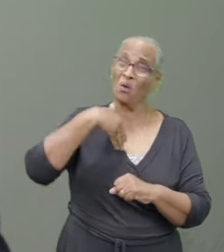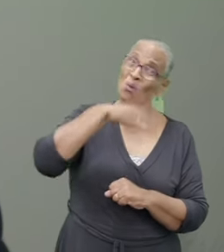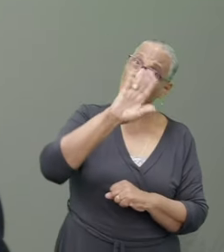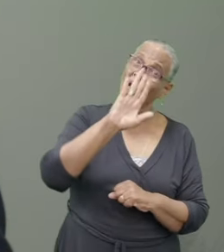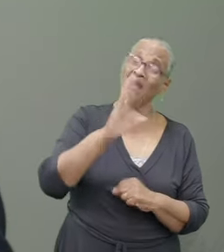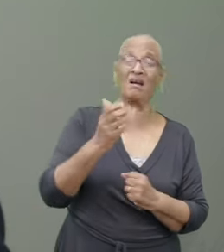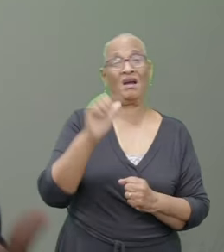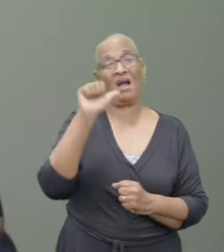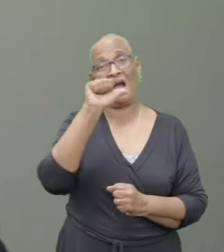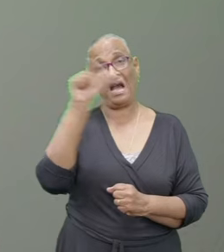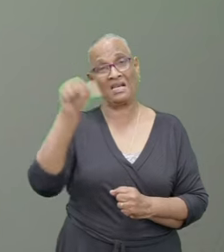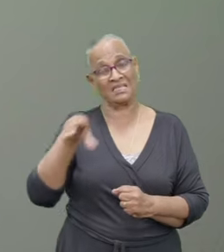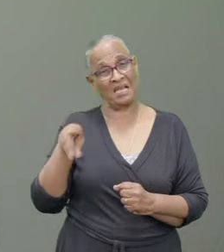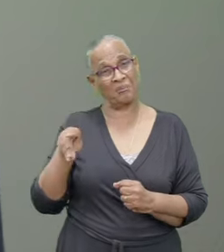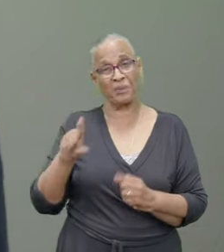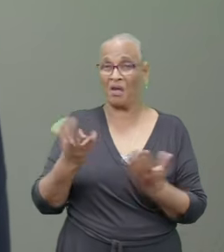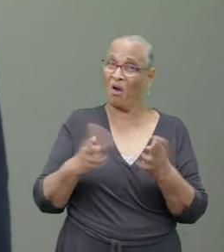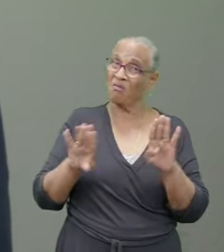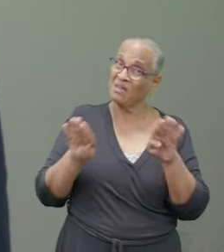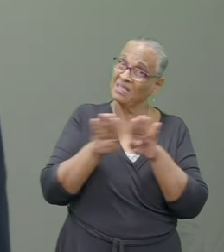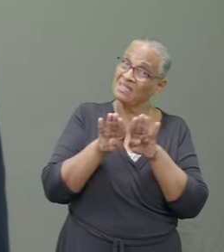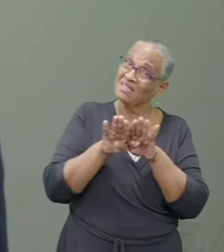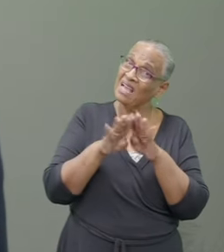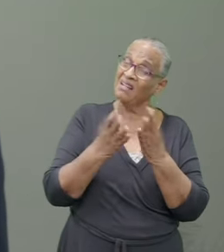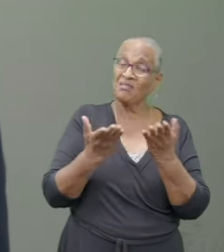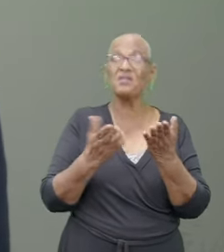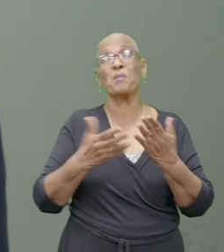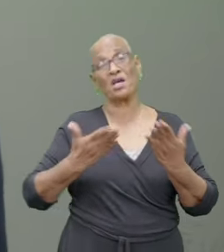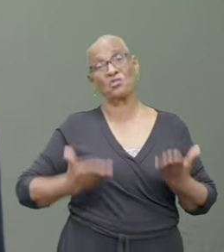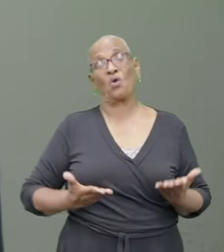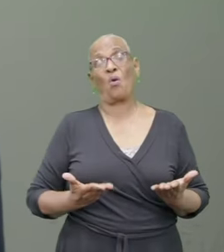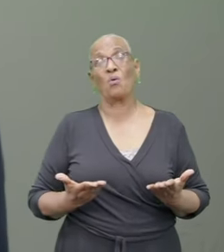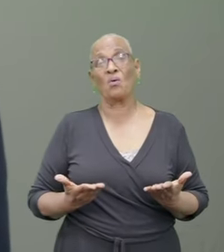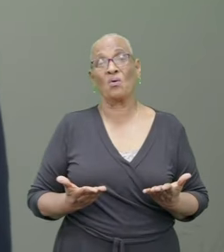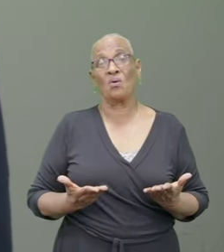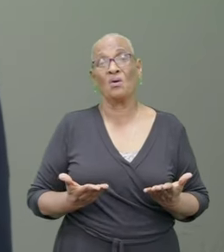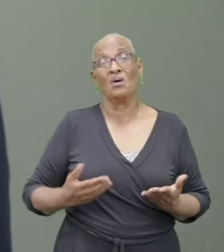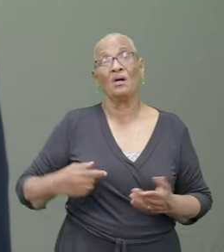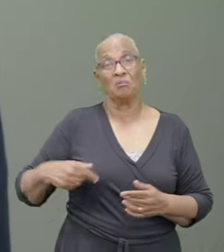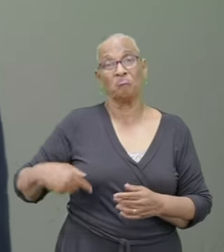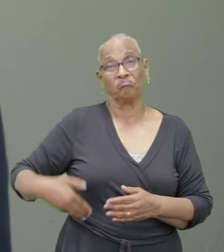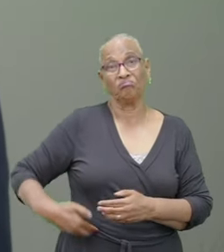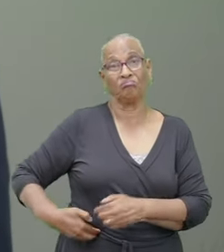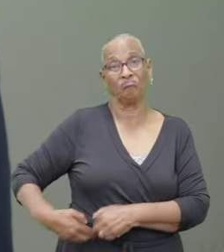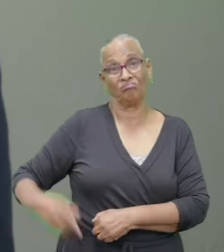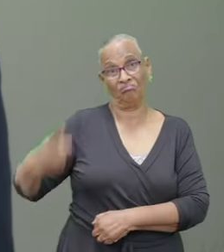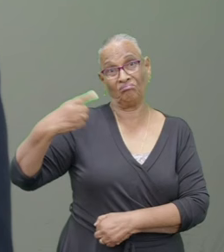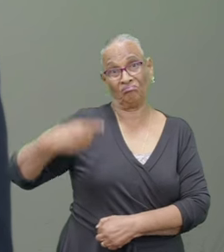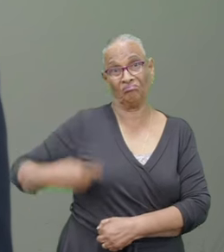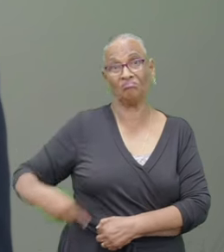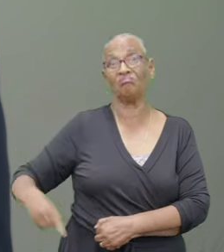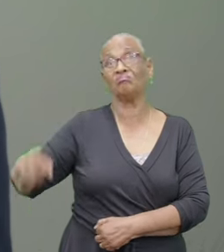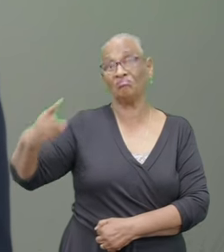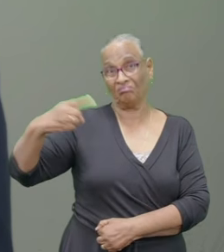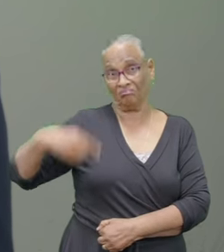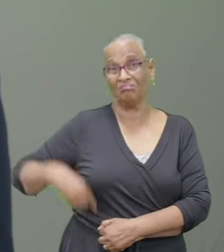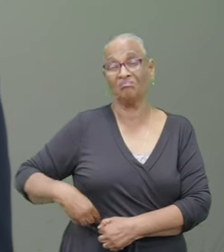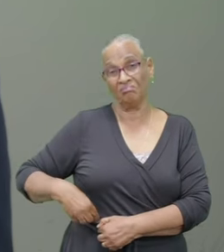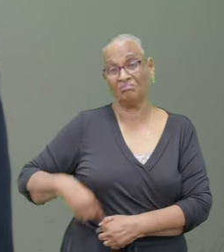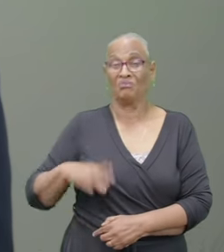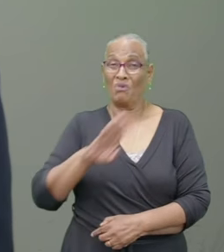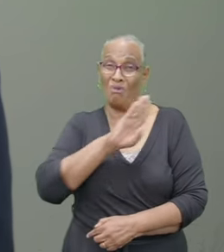AZP ongeveer dezelfde trend, maar het is in die orde. Dialyseverpleegkundigen, die ook vertrokken.